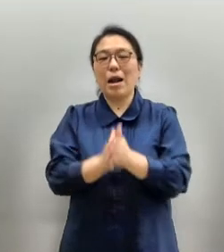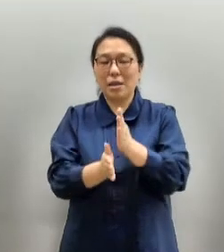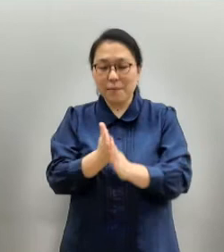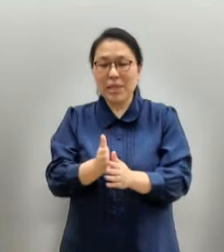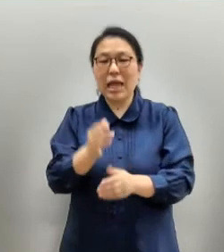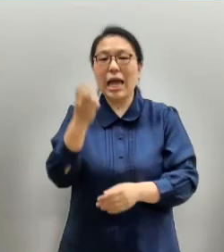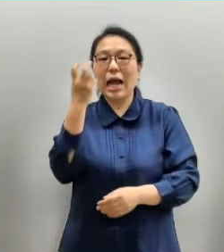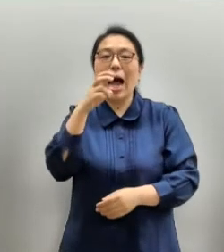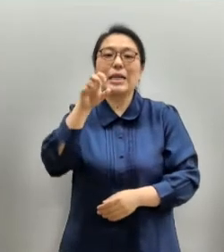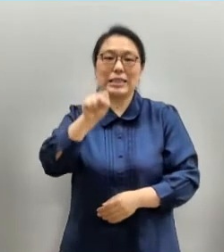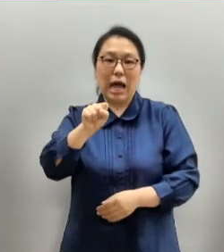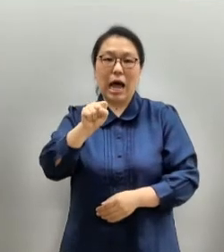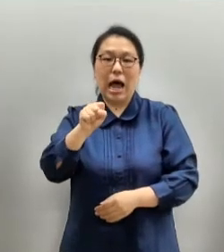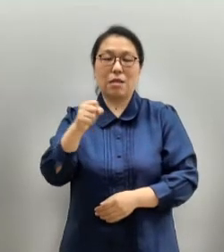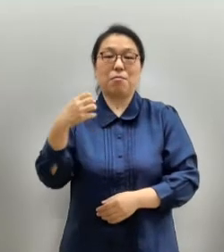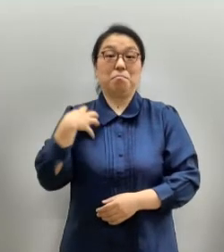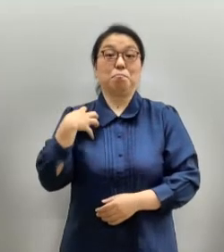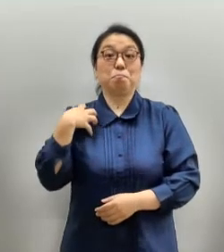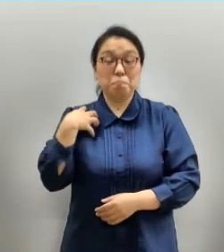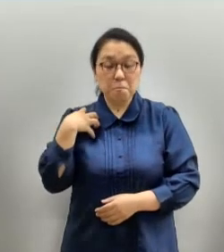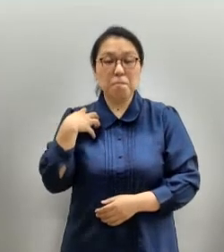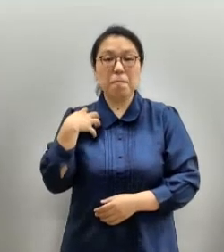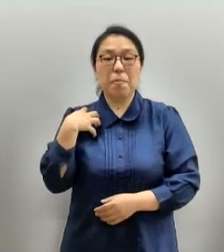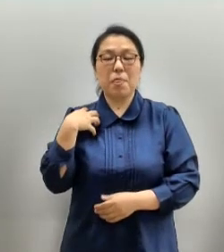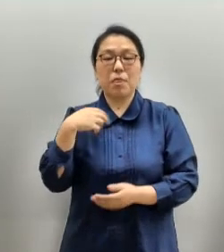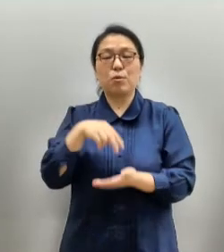回関西に就任されてですね、